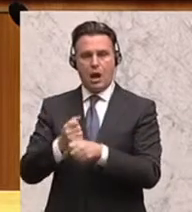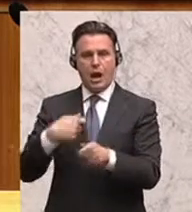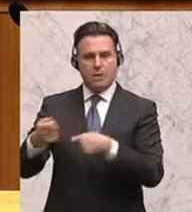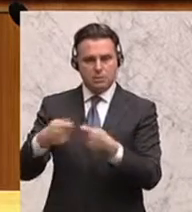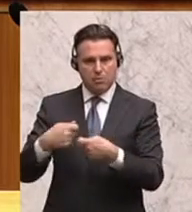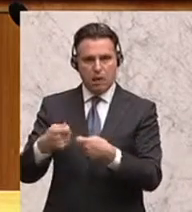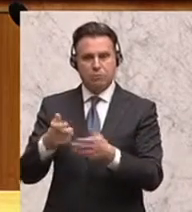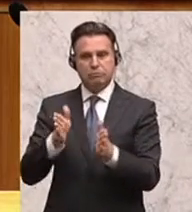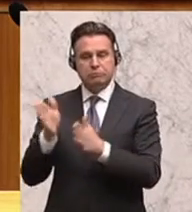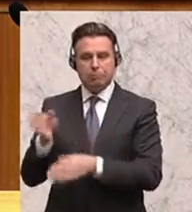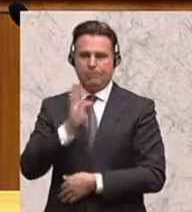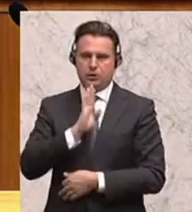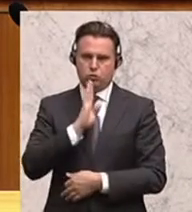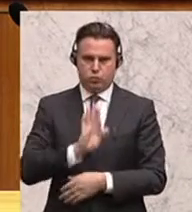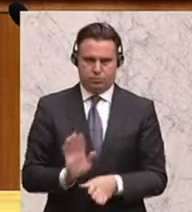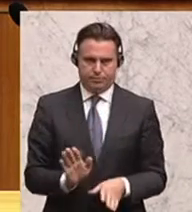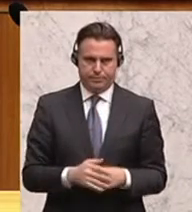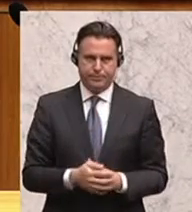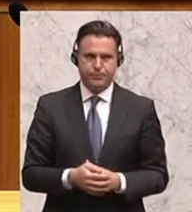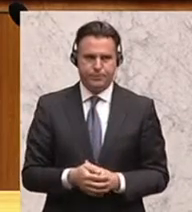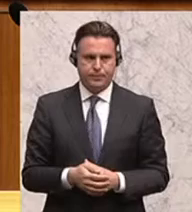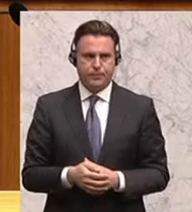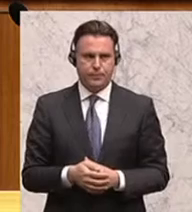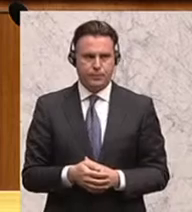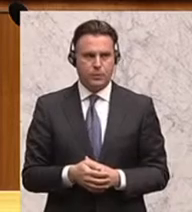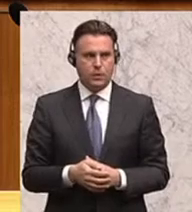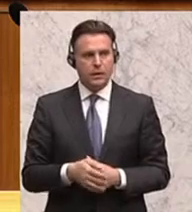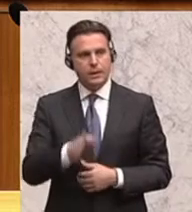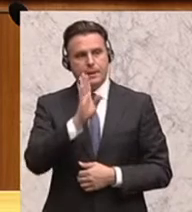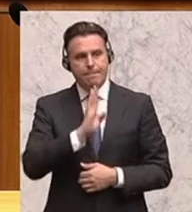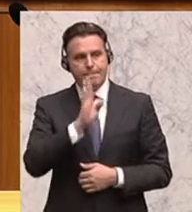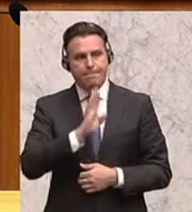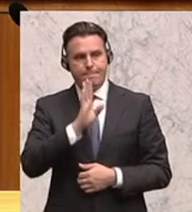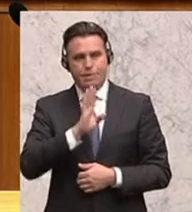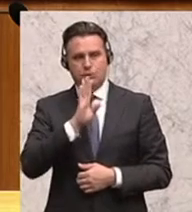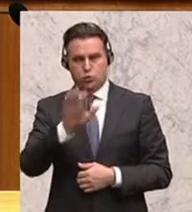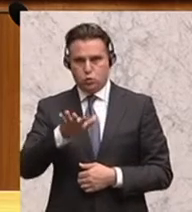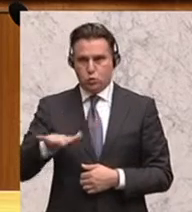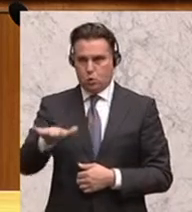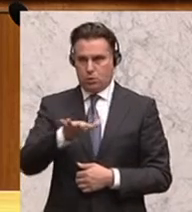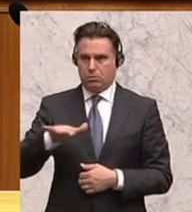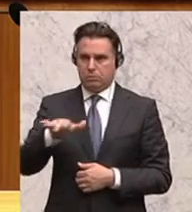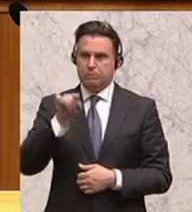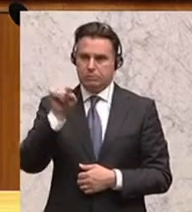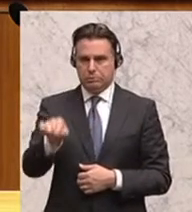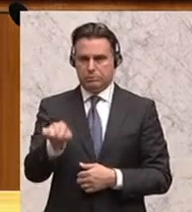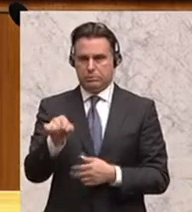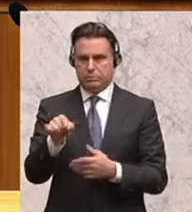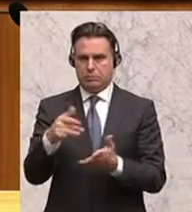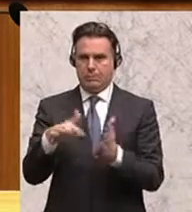und auch bei den pensionen denn gerade im pensionsbereich zeigt sich hier